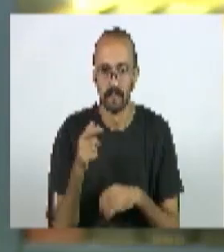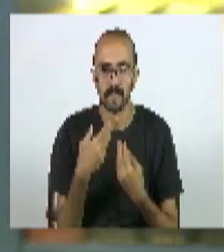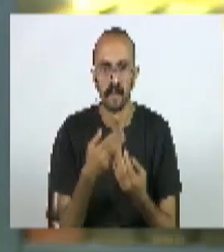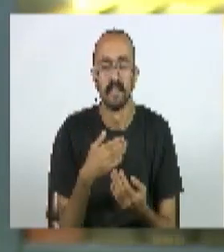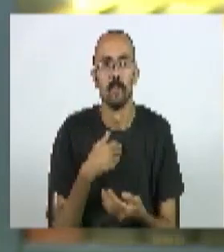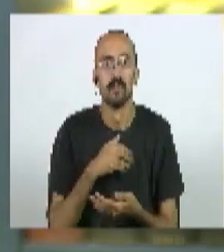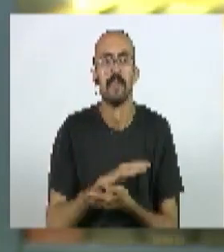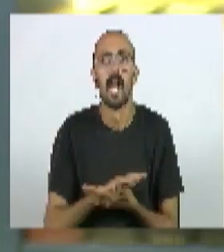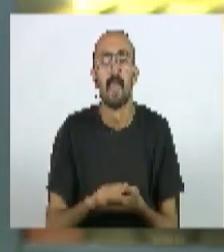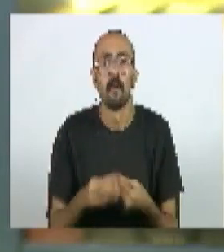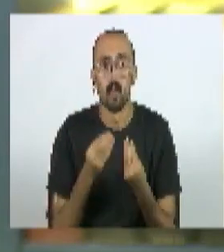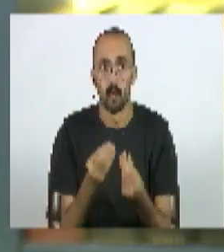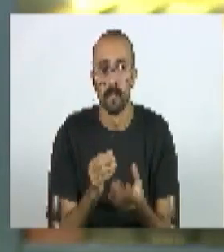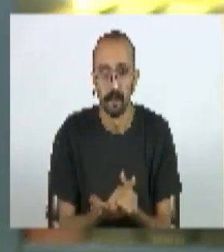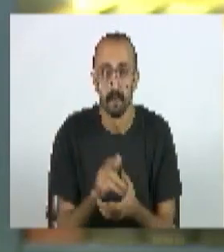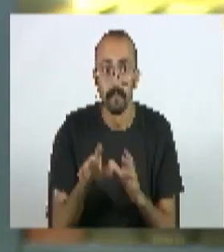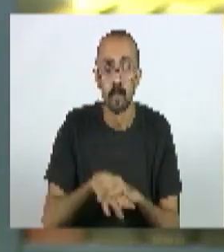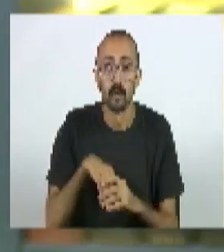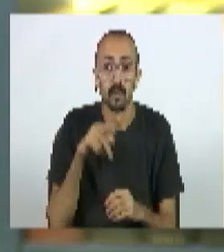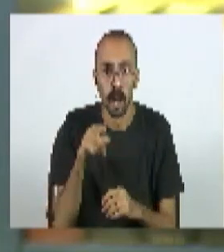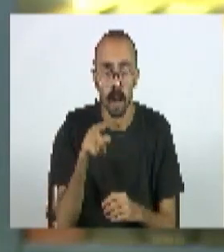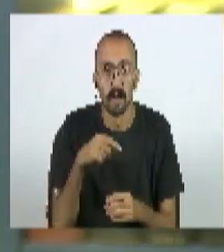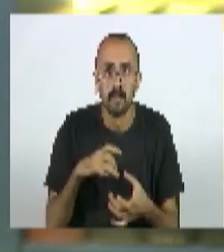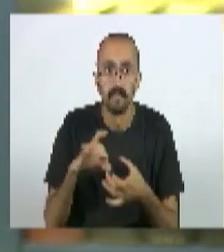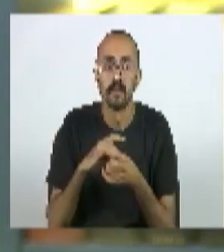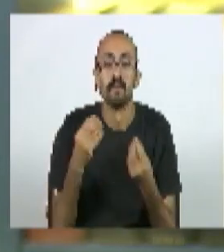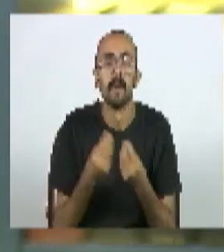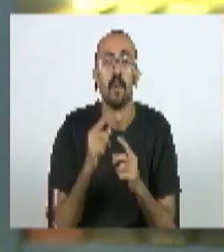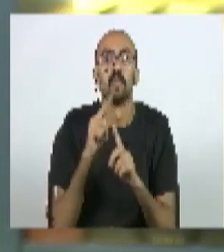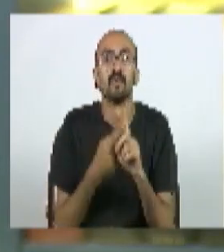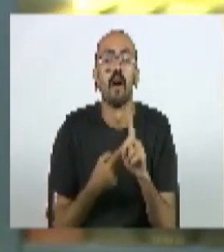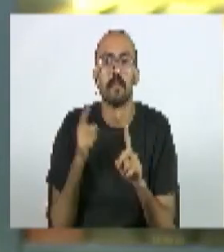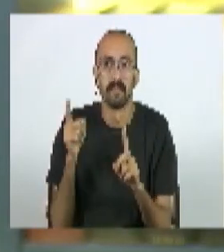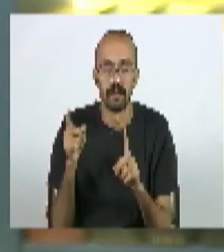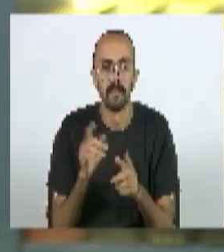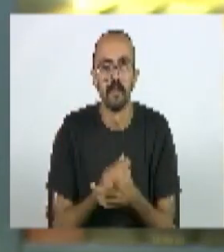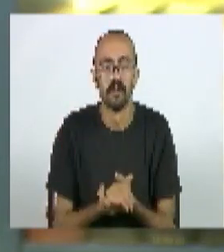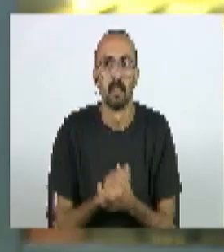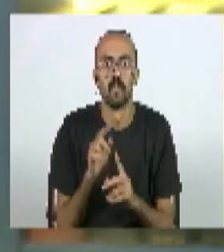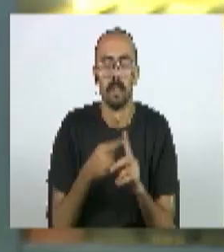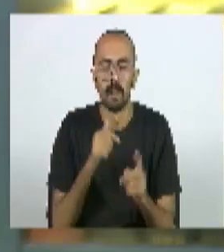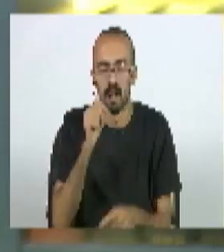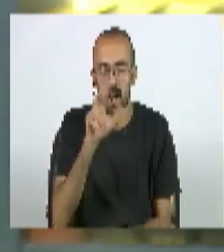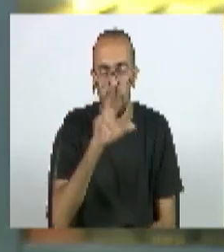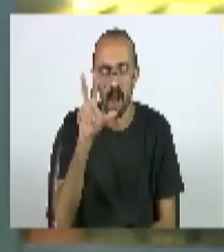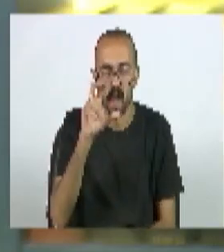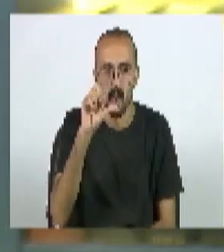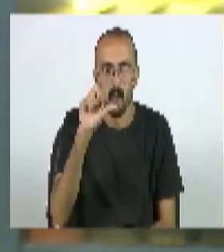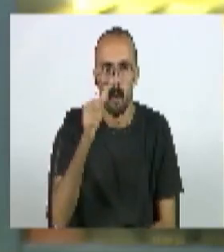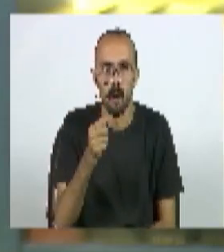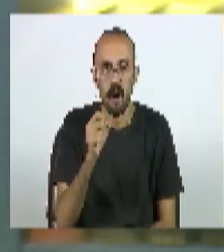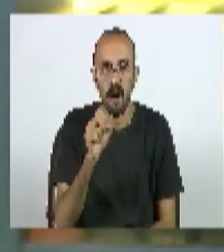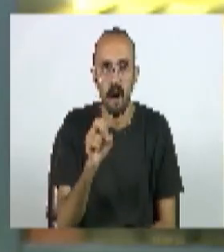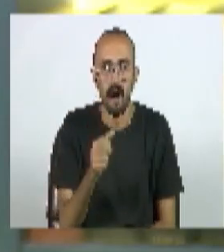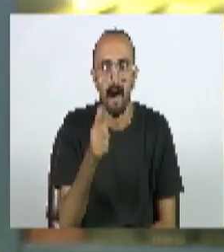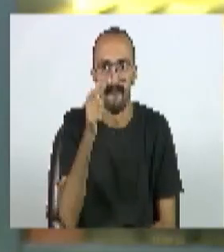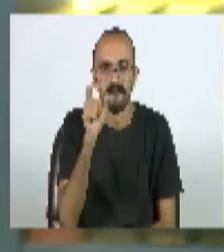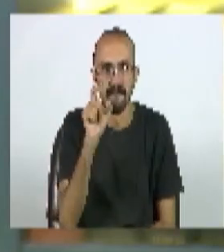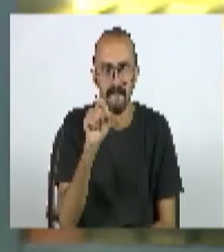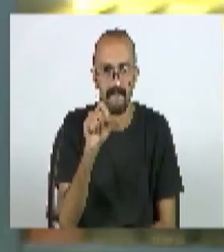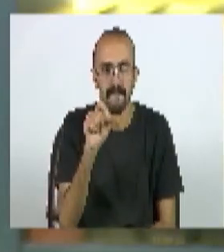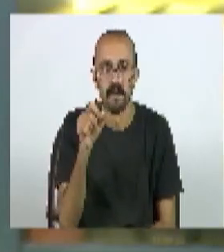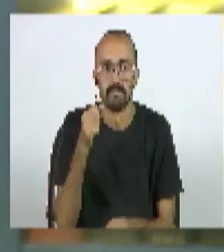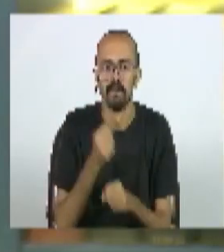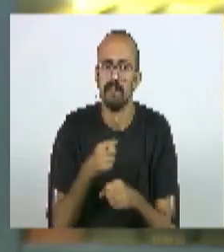سالمو، والمشروع ده كان بالتعاون مع وزارة الأوقاف وهيئات أخرى، وشفت إزاي إن من خلال تجربة العمل